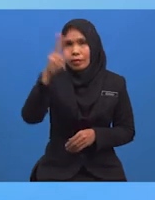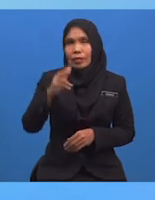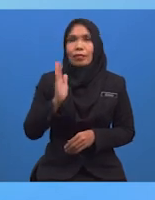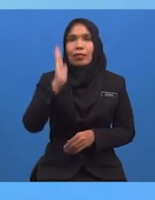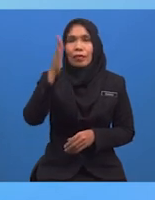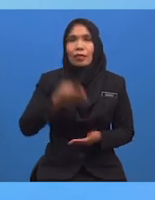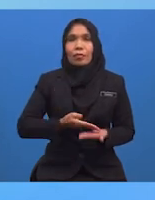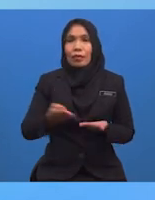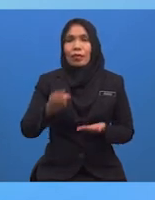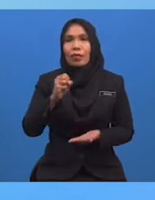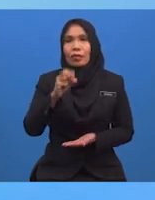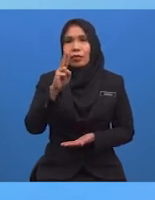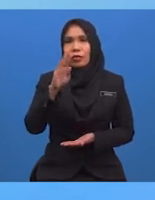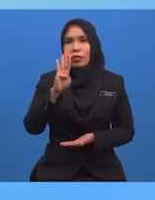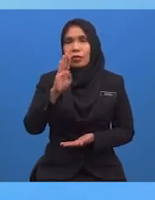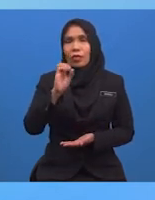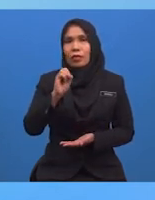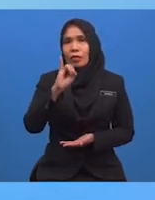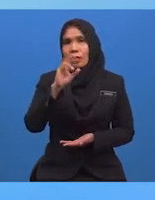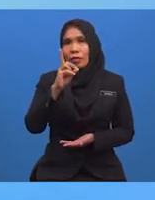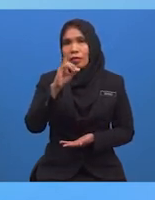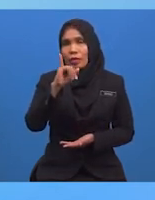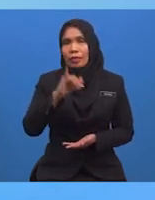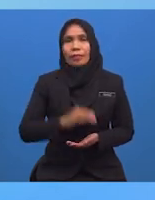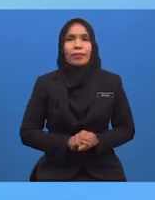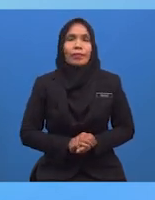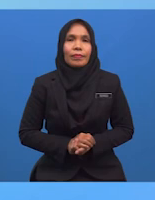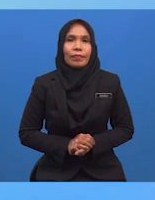bagi menangani kenaikan kos bahan mentah.